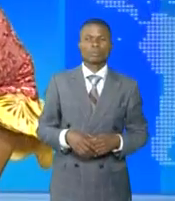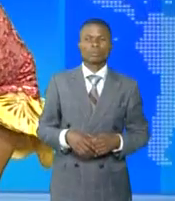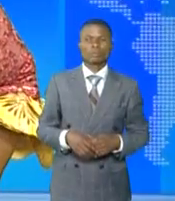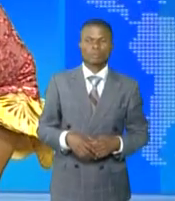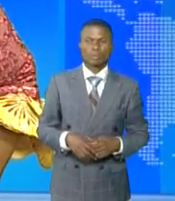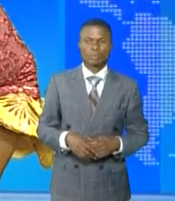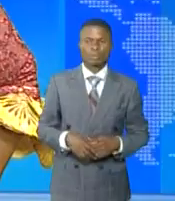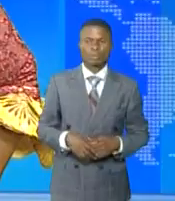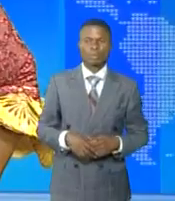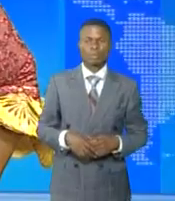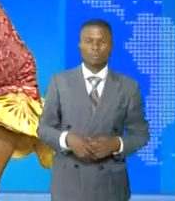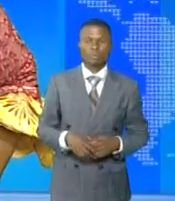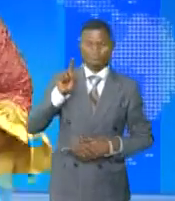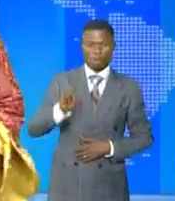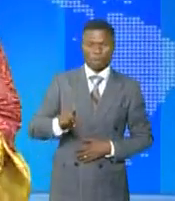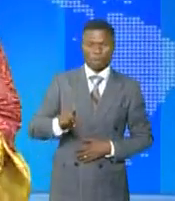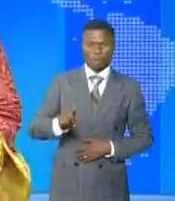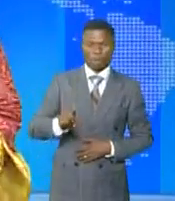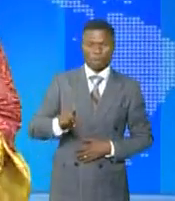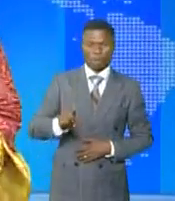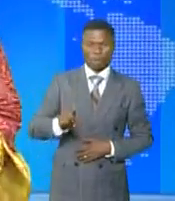Le besoin en Afrique est tellement